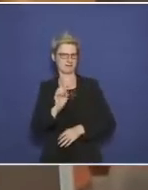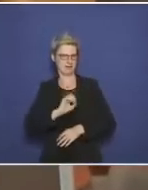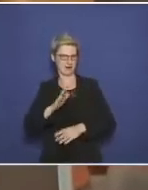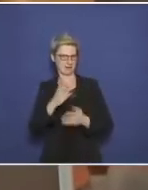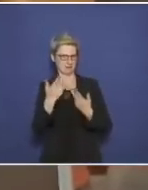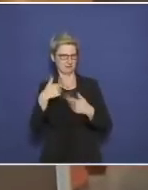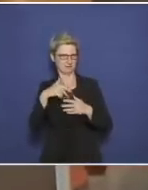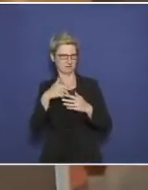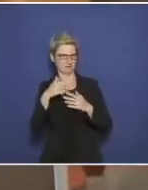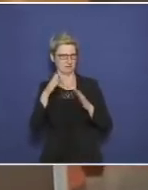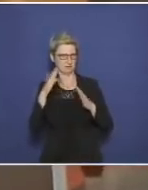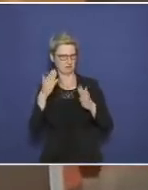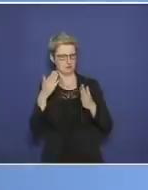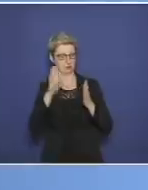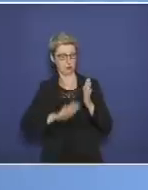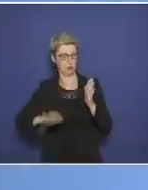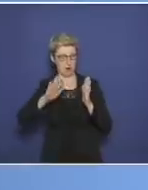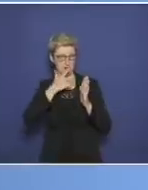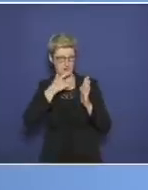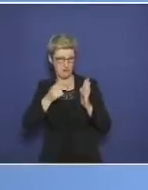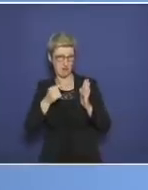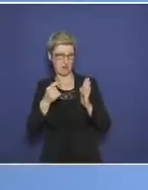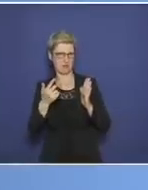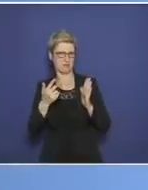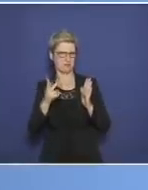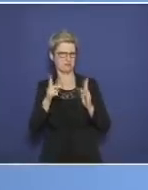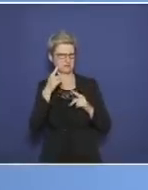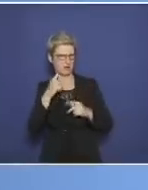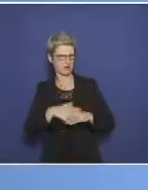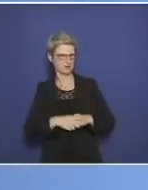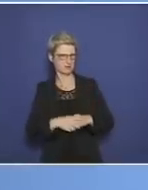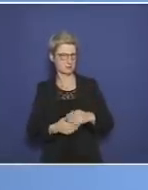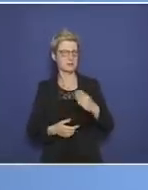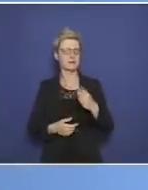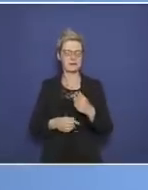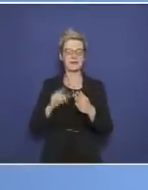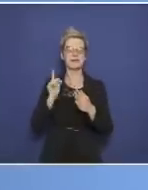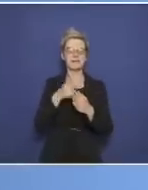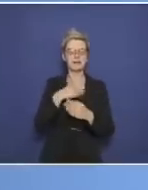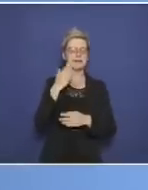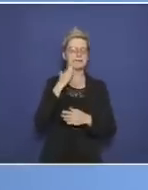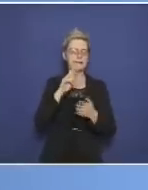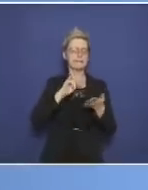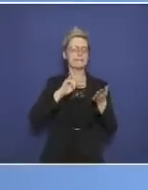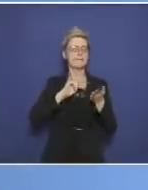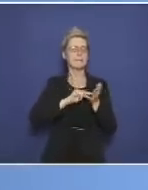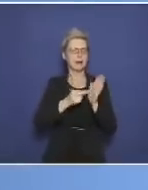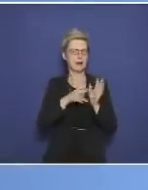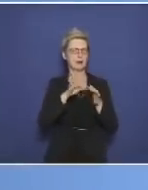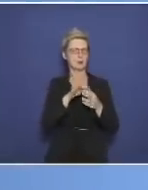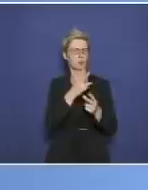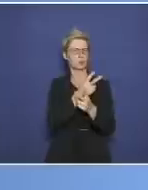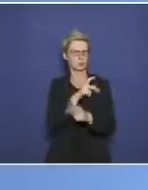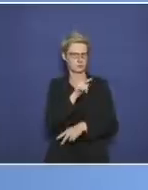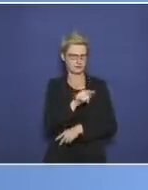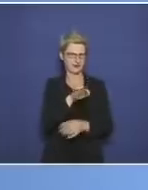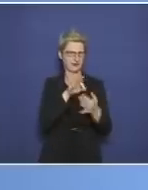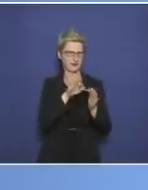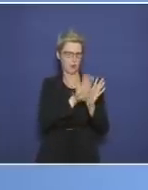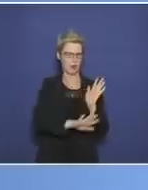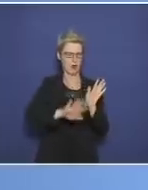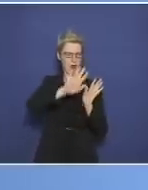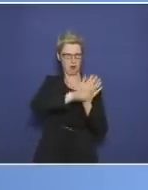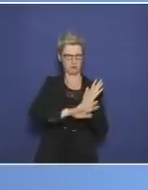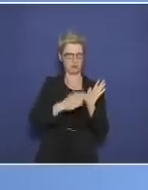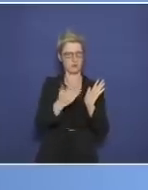Wir kennen die Medienberichte über die Planungen, die in Österreich bestehen. Wir betrachten das als eine